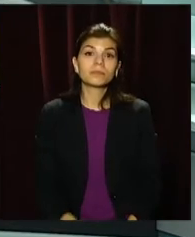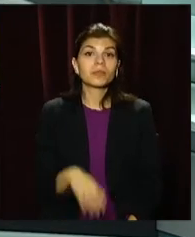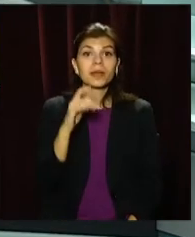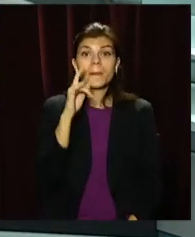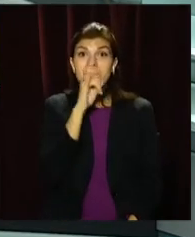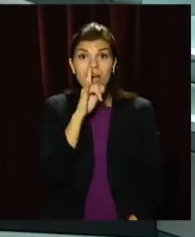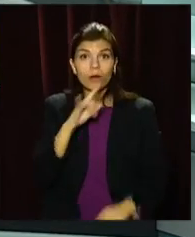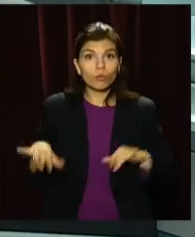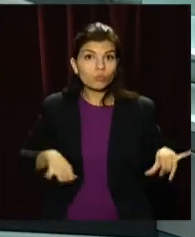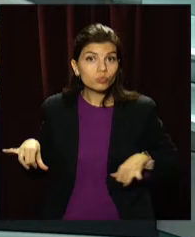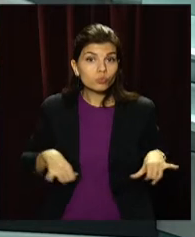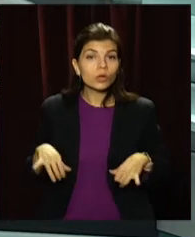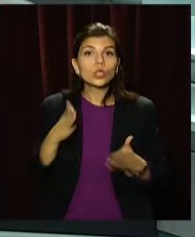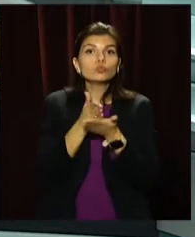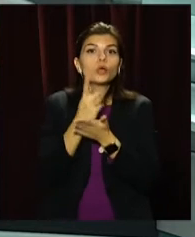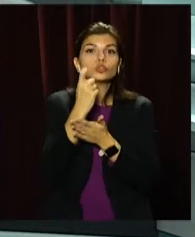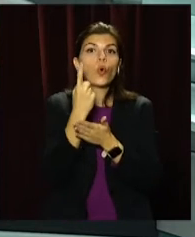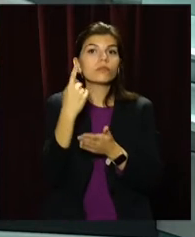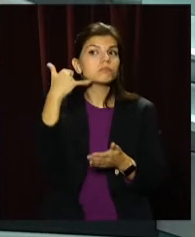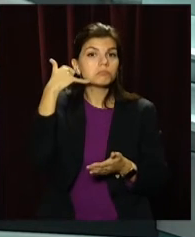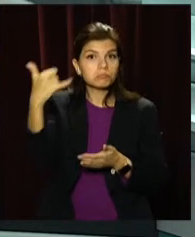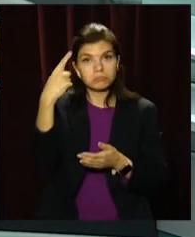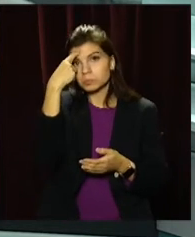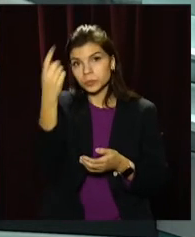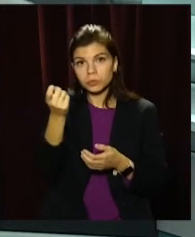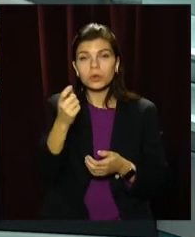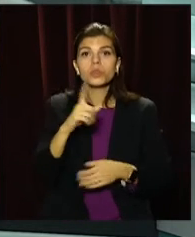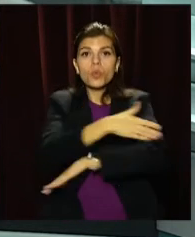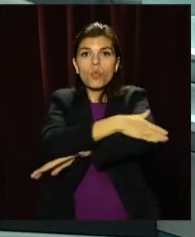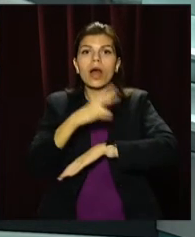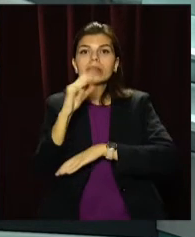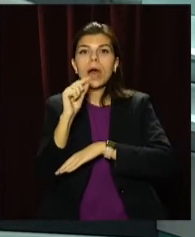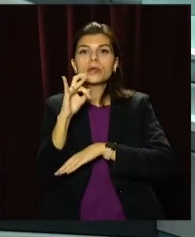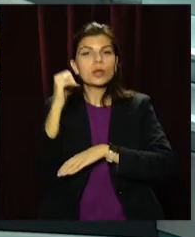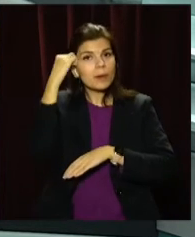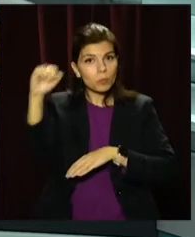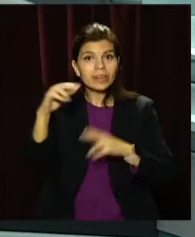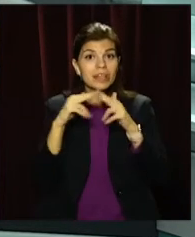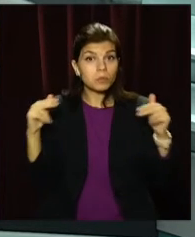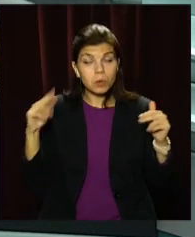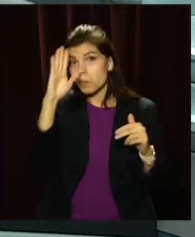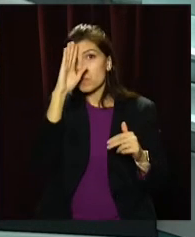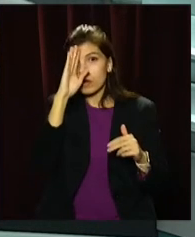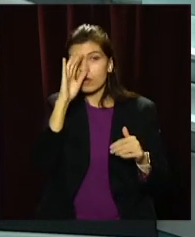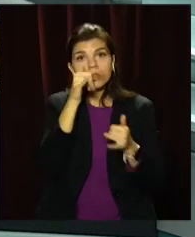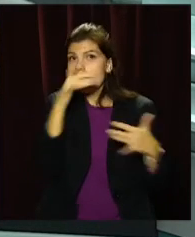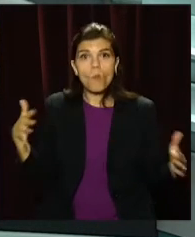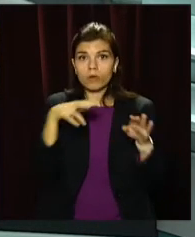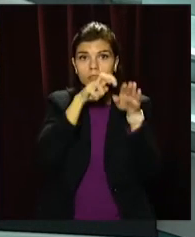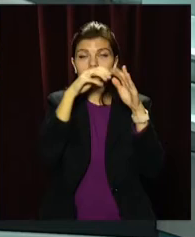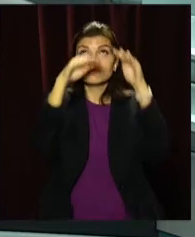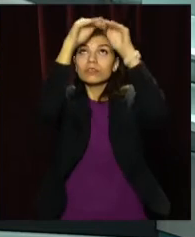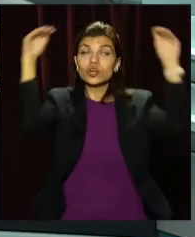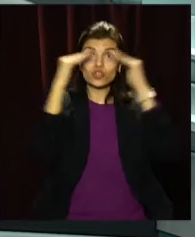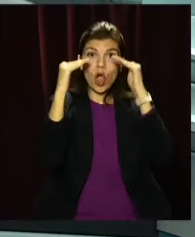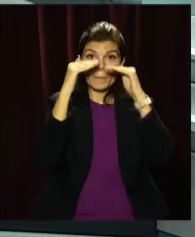Маленький бешкетник. До служби 101 надійшло повідомлення, що на вулиці Набережна Перемоги Дніпра хлопчик не може спуститися з